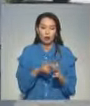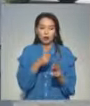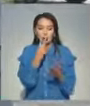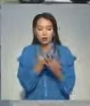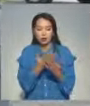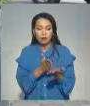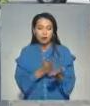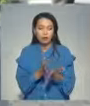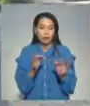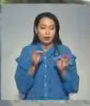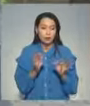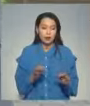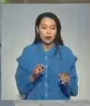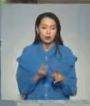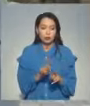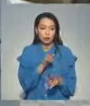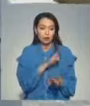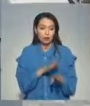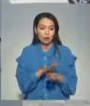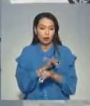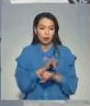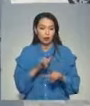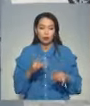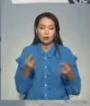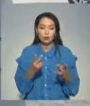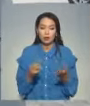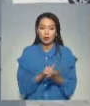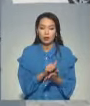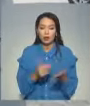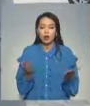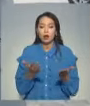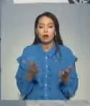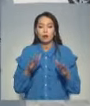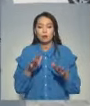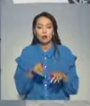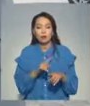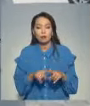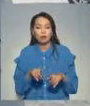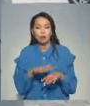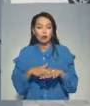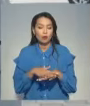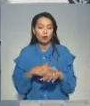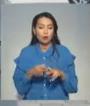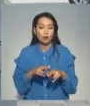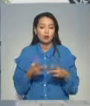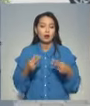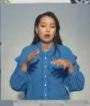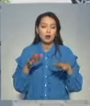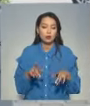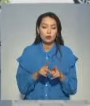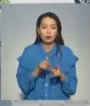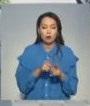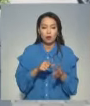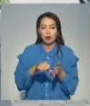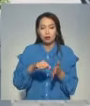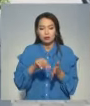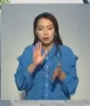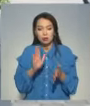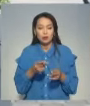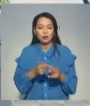бағыттар бойынша бақты дамыту керек. Яғни құжатта қай аумақта көкарай өсетіні, асфальттың қай жерге төселетіні, ішкі